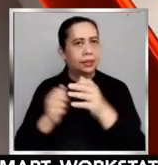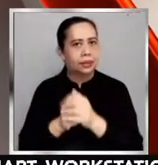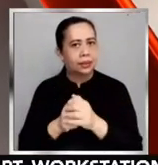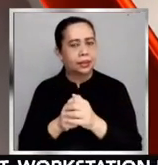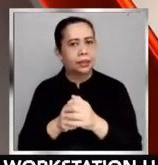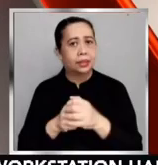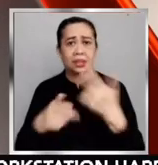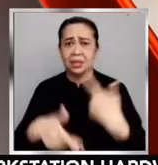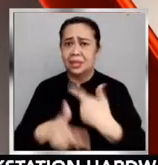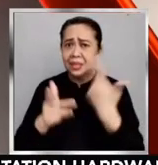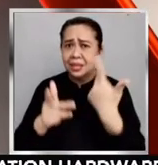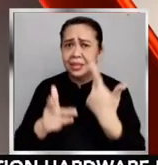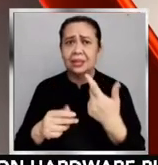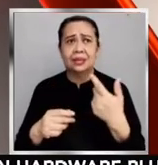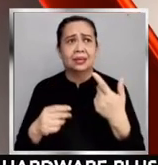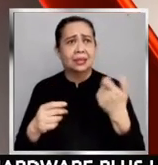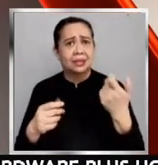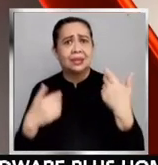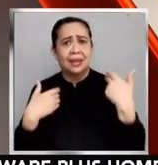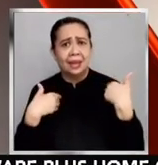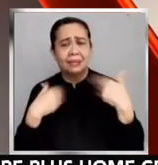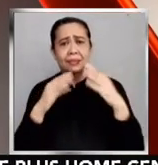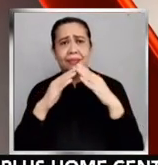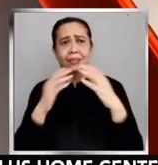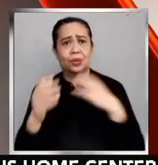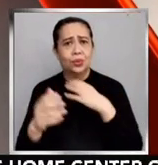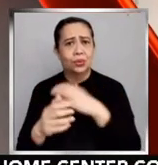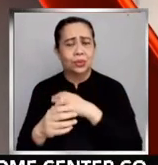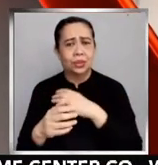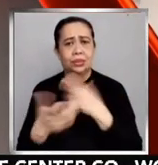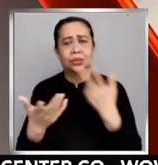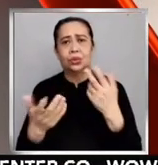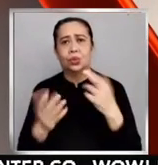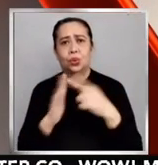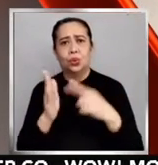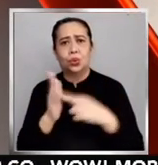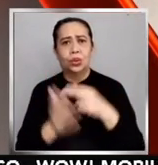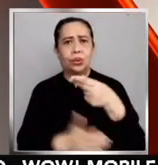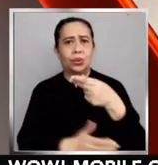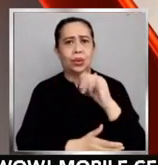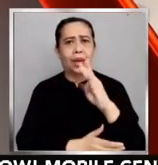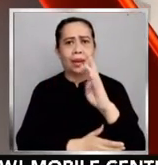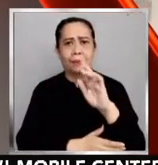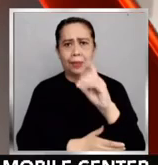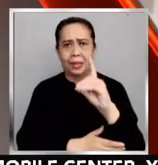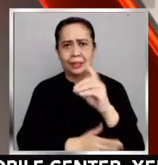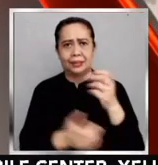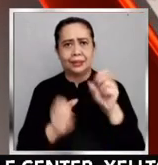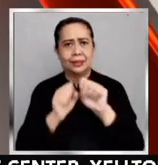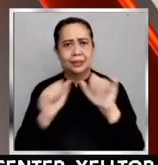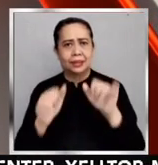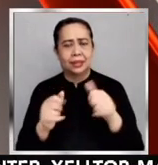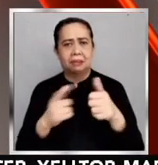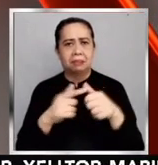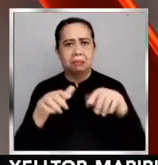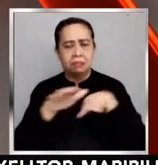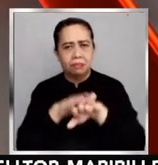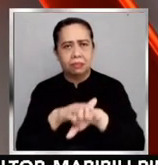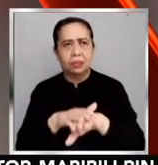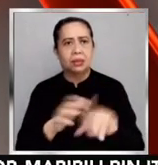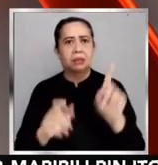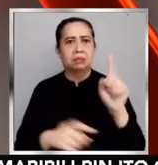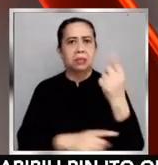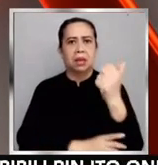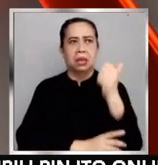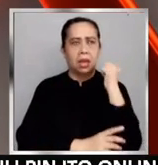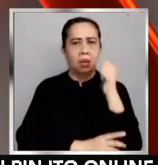kasi may house rules naman po ron yung hybrid system eh. And then una ayaw and then pumayag,